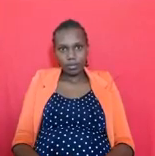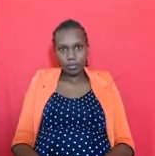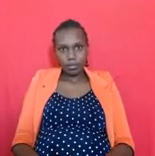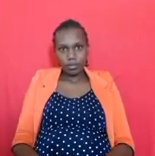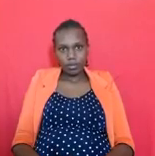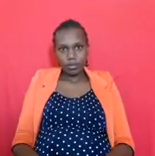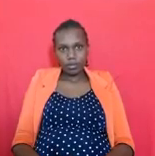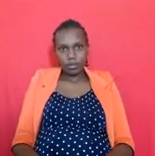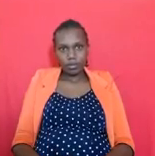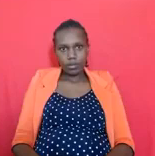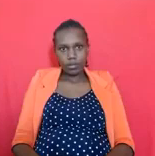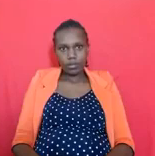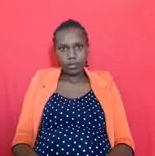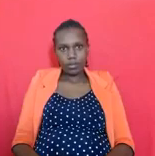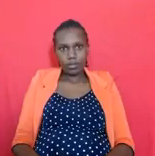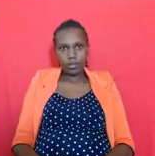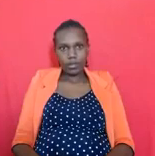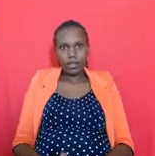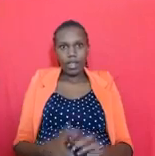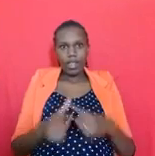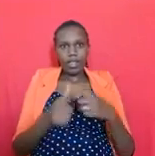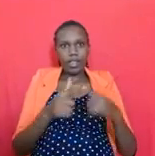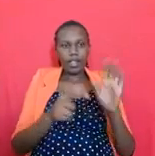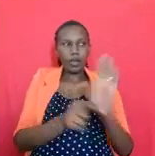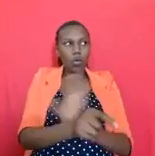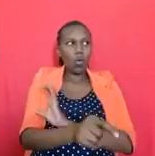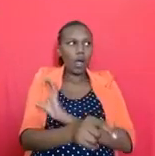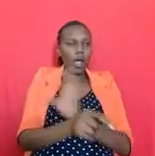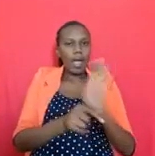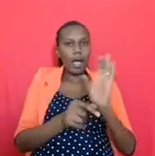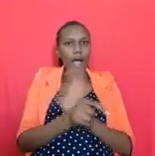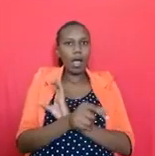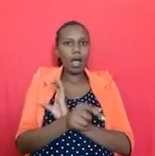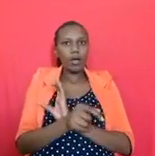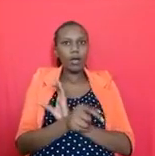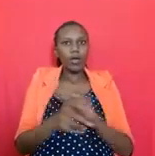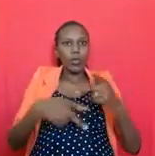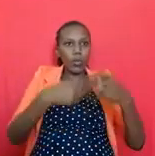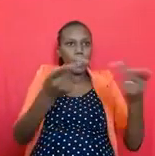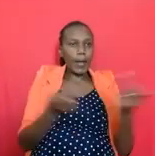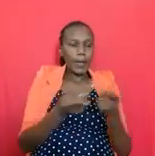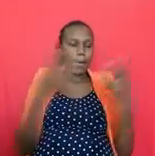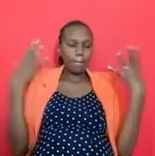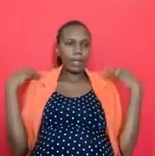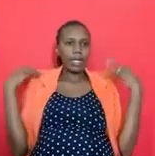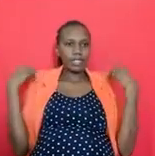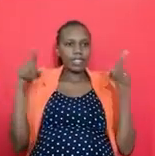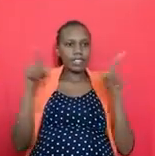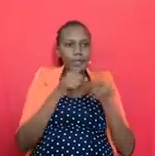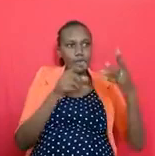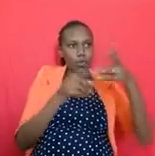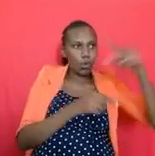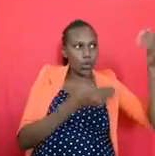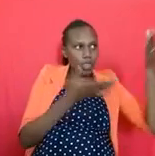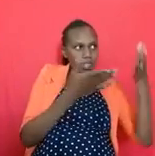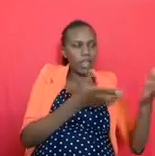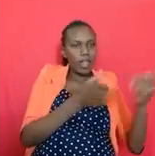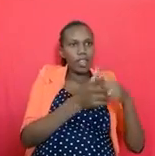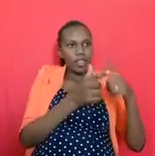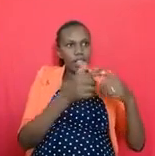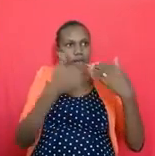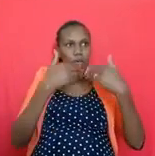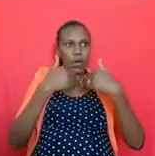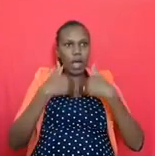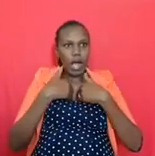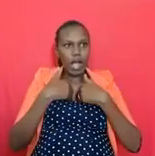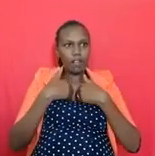On a lighter note. Na yokuwa haria meka gira practice, na homegu die, na ni homegu koruo,